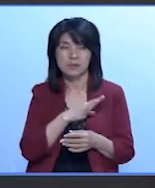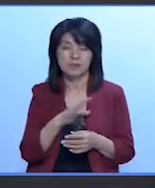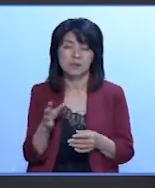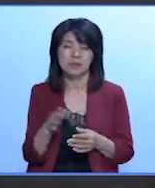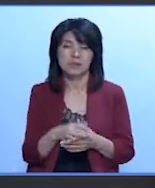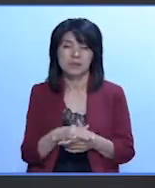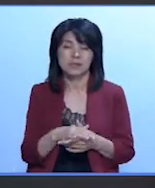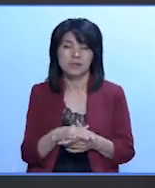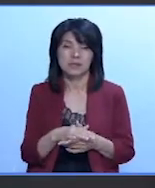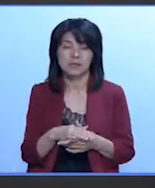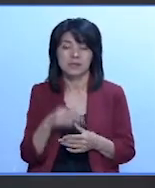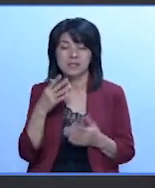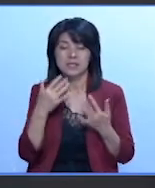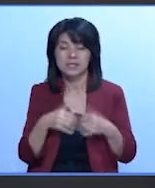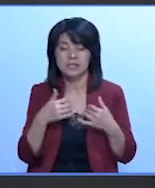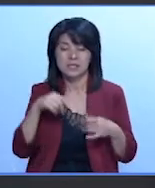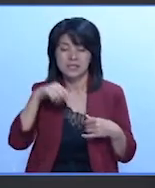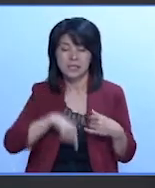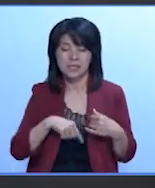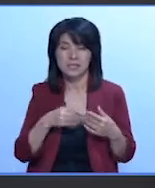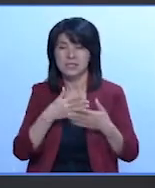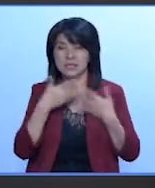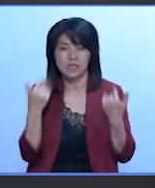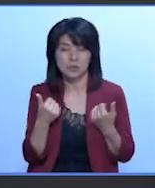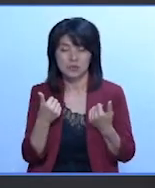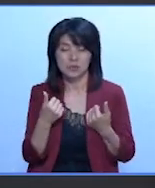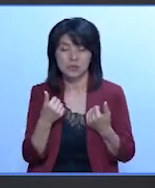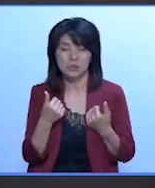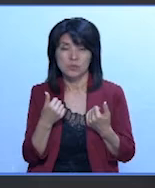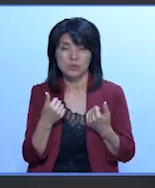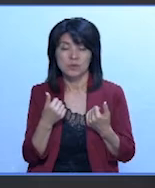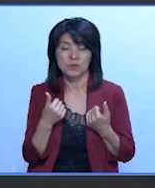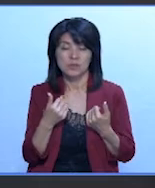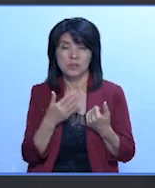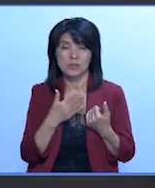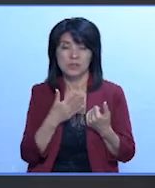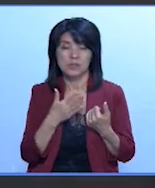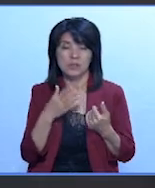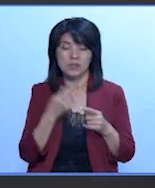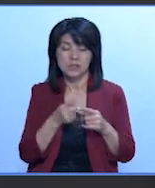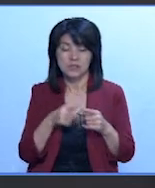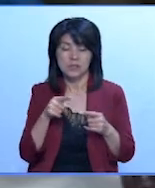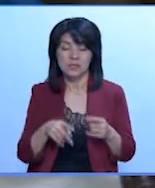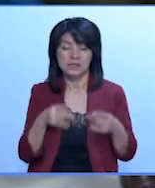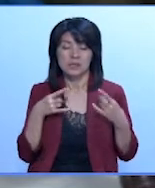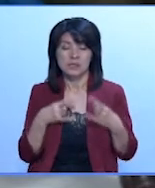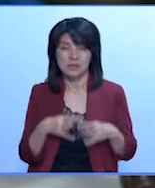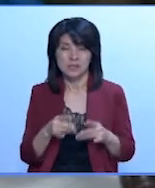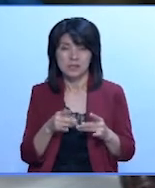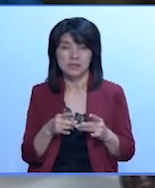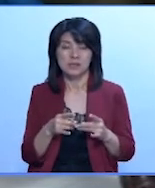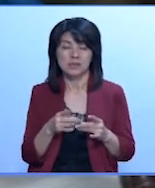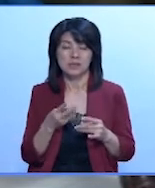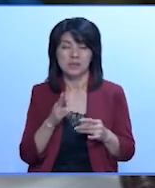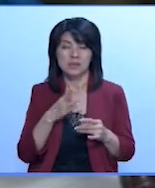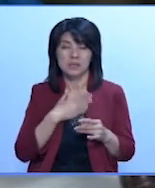қазір арамызда жоқ ата бабаларымыз. Біздің осы өмірге, осы болашағымыз жарқын болсын деп, біз